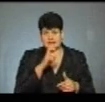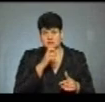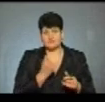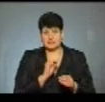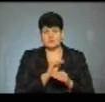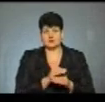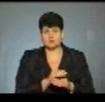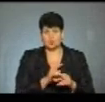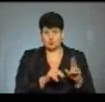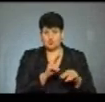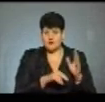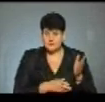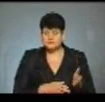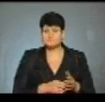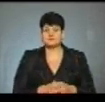добудови.